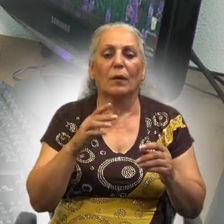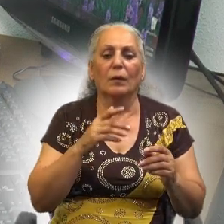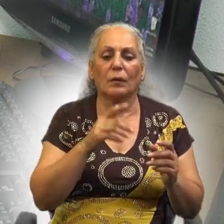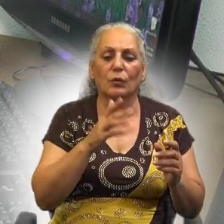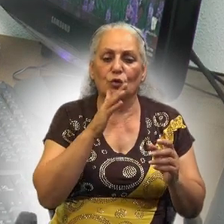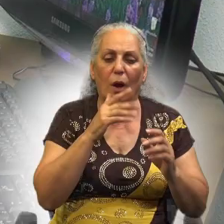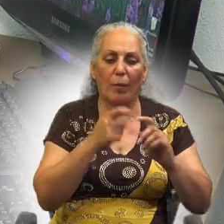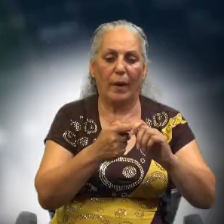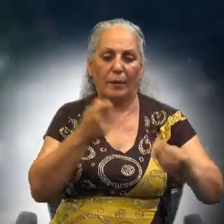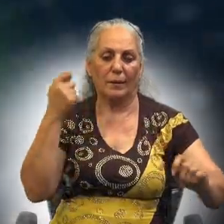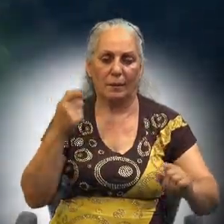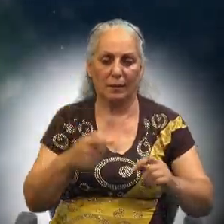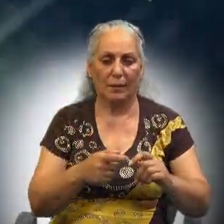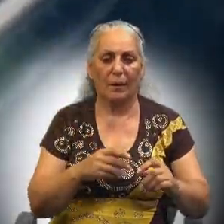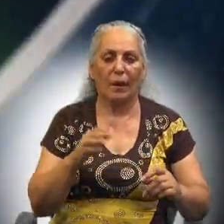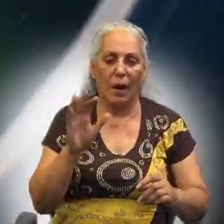ժամկետը երկարաձգելու համար։